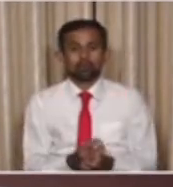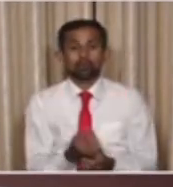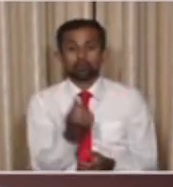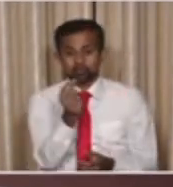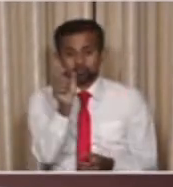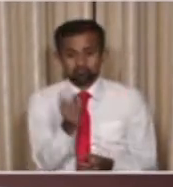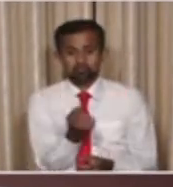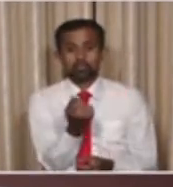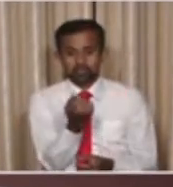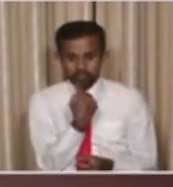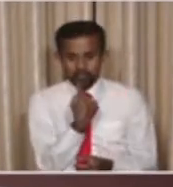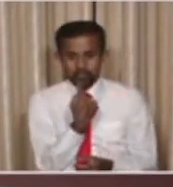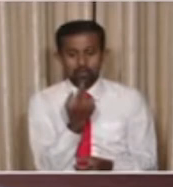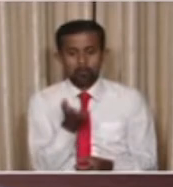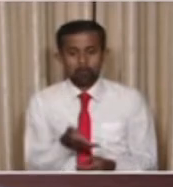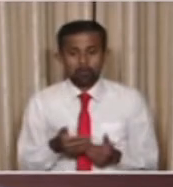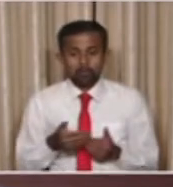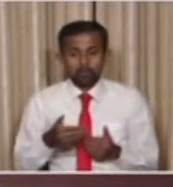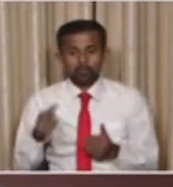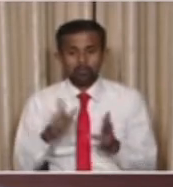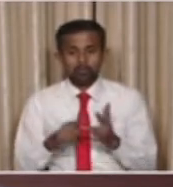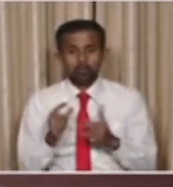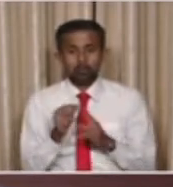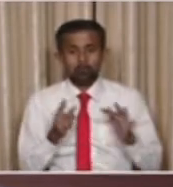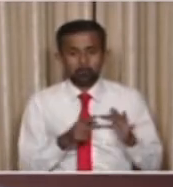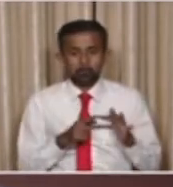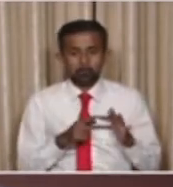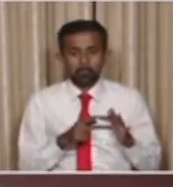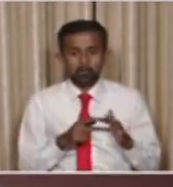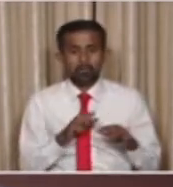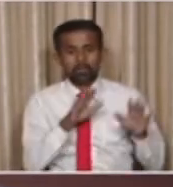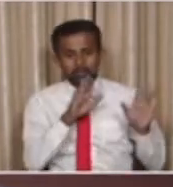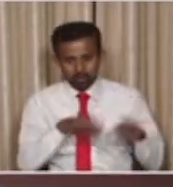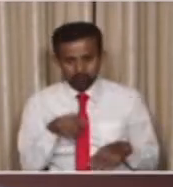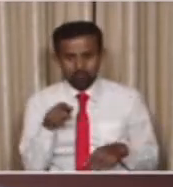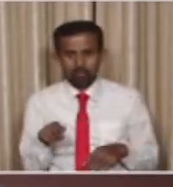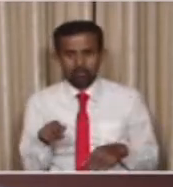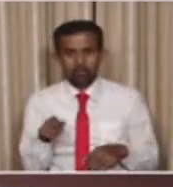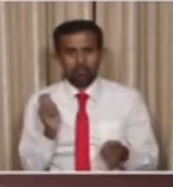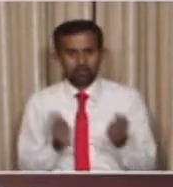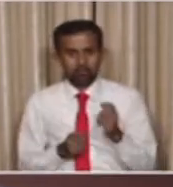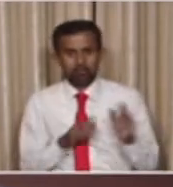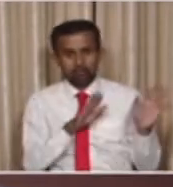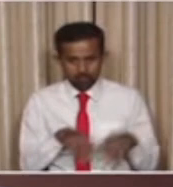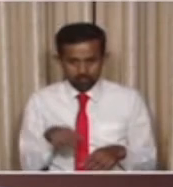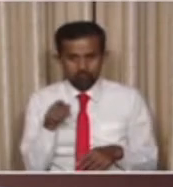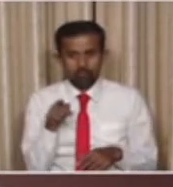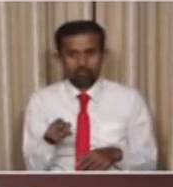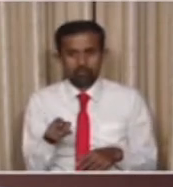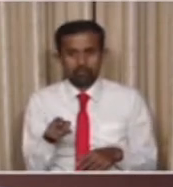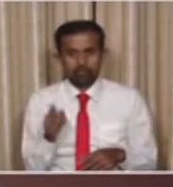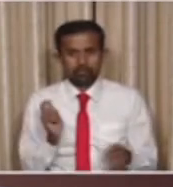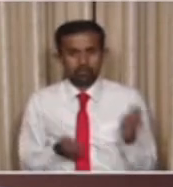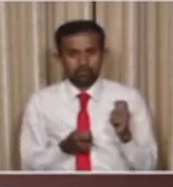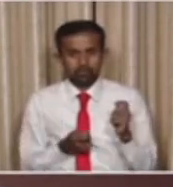අවශ්‍යයි. මොකද්ද මෙතෙන් සිට කෝප් සභාවට සිද්ධ වෙන්නේ? ඒක කැඳවනවද? ක්‍රිකට් ආයතන කැඳවනවද? ක්‍රිකට්